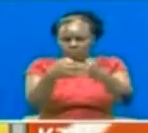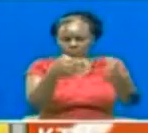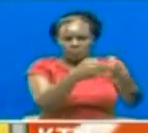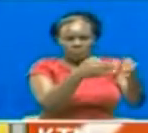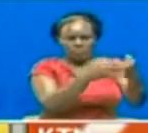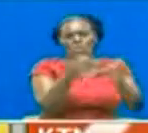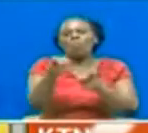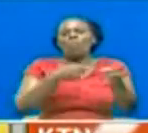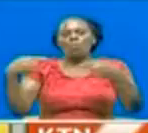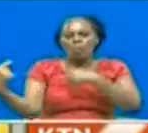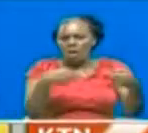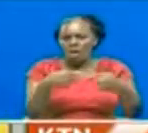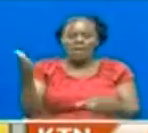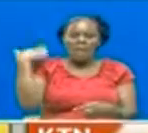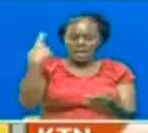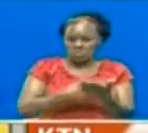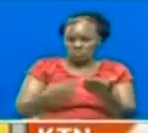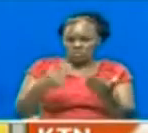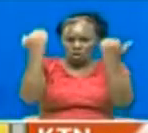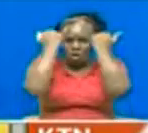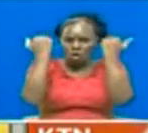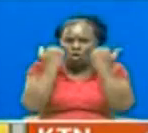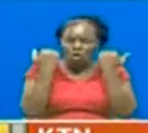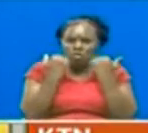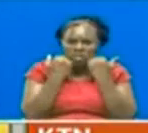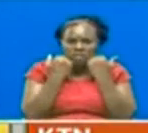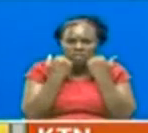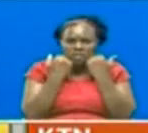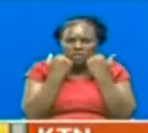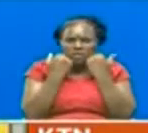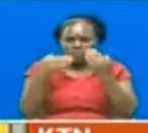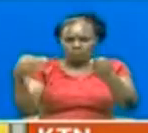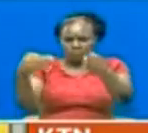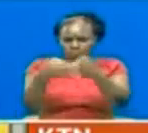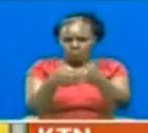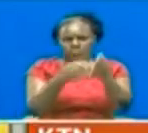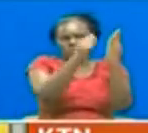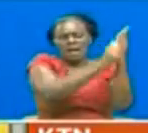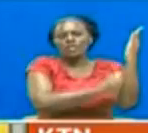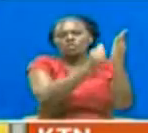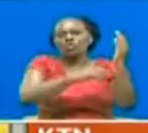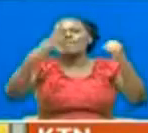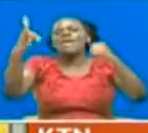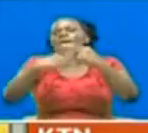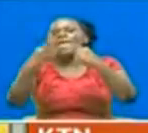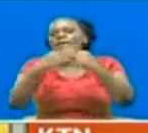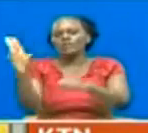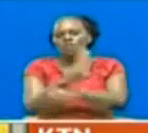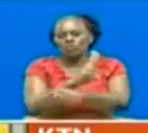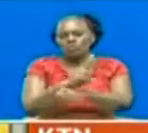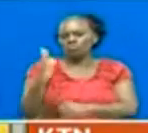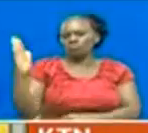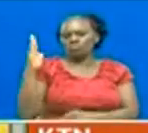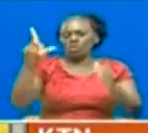hivyo. Mapema wiki jana mahakama kuu ilitoa marufuku ya vifungu nane kutumiwa vya sheria ya